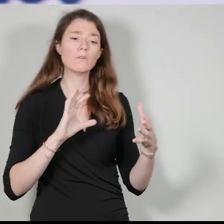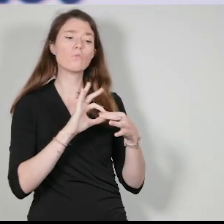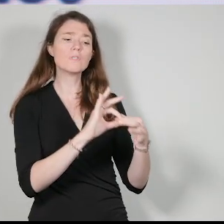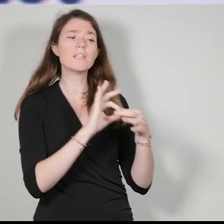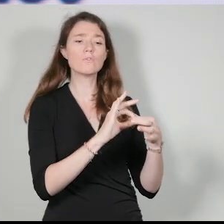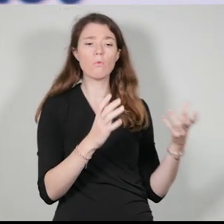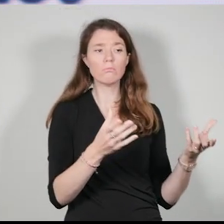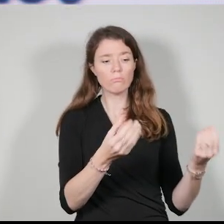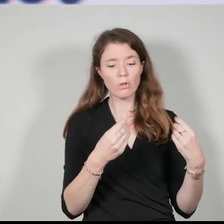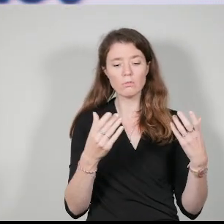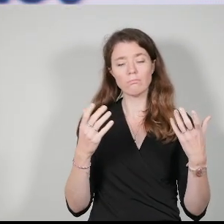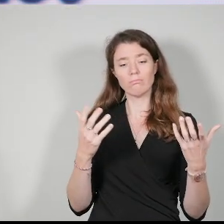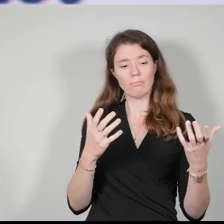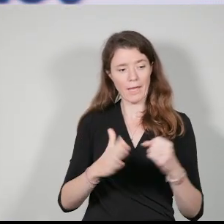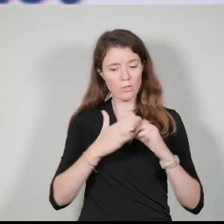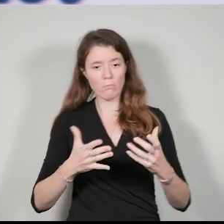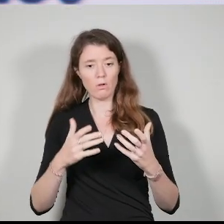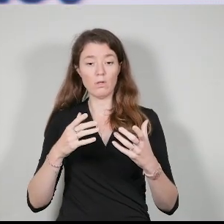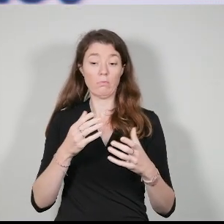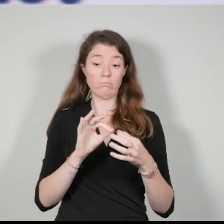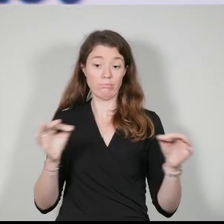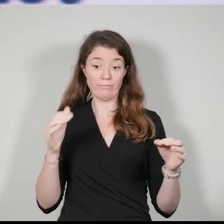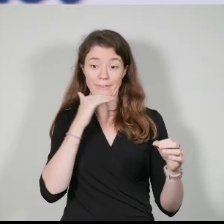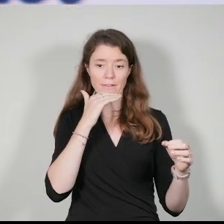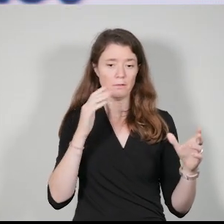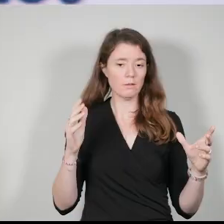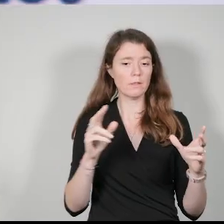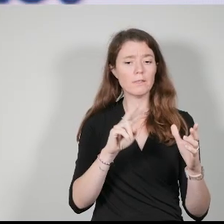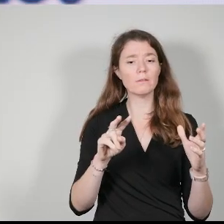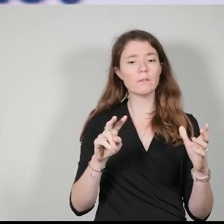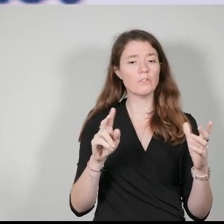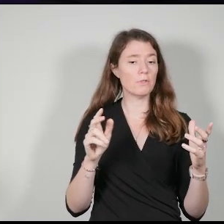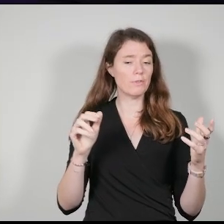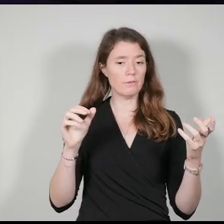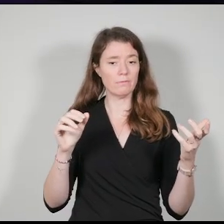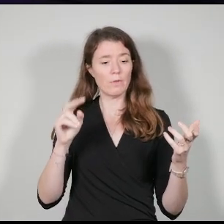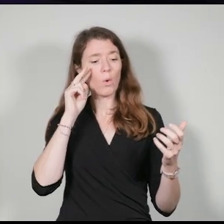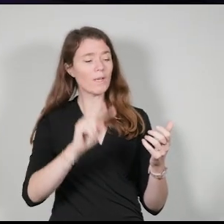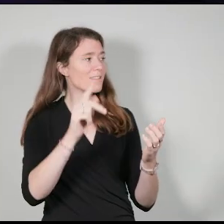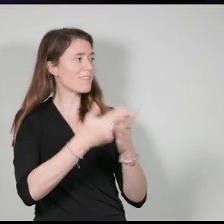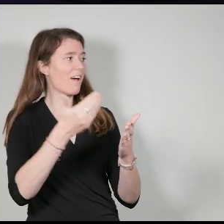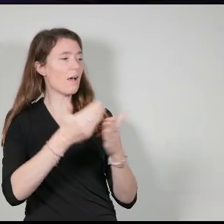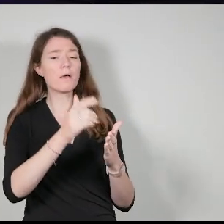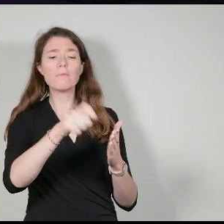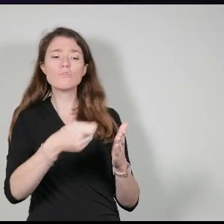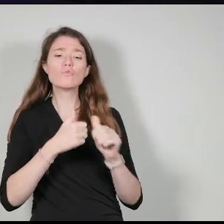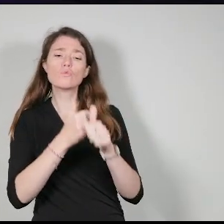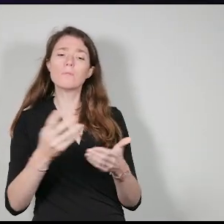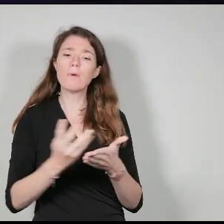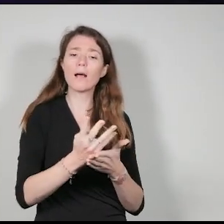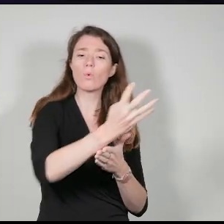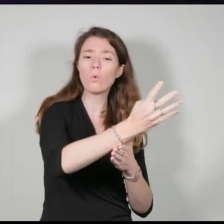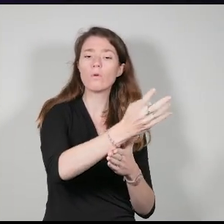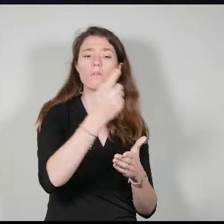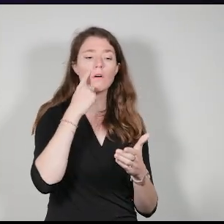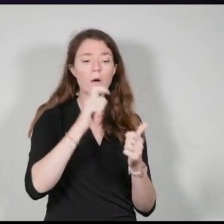travail à ces réalités, de sécuriser les trajectoires professionnelles? Or, vous avez regardé ça, bien évidemment, à la fois avec les parcours, pour voir l'impact sur les